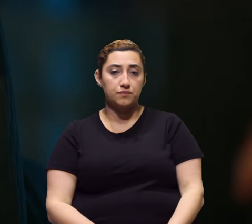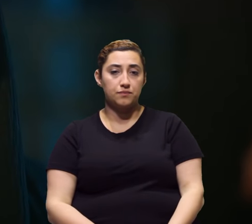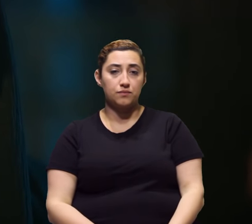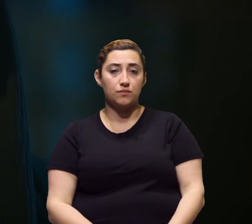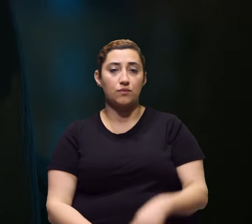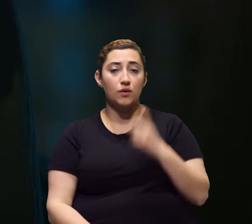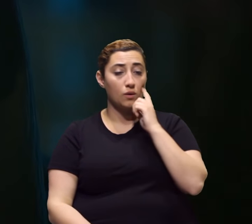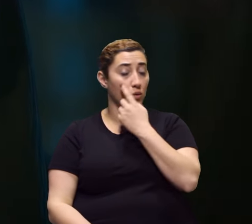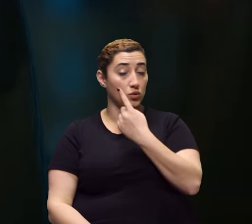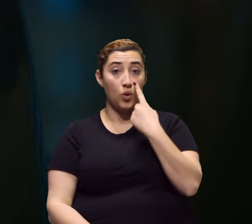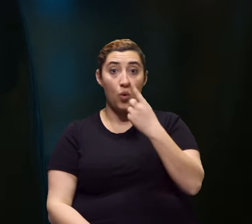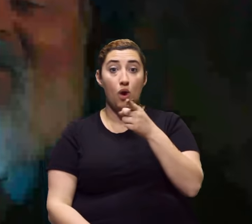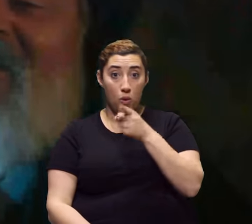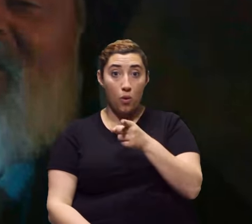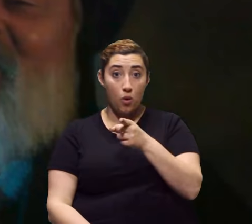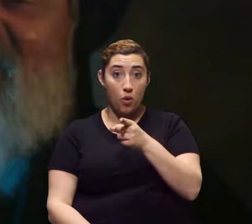Gözden gören o,